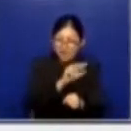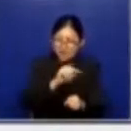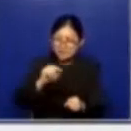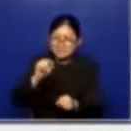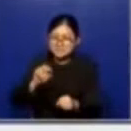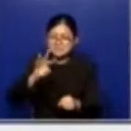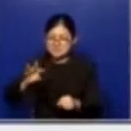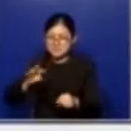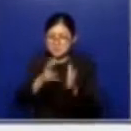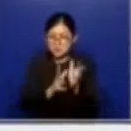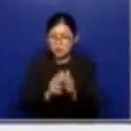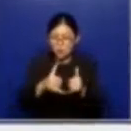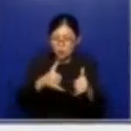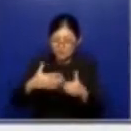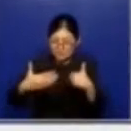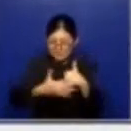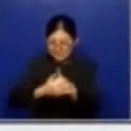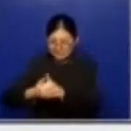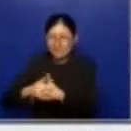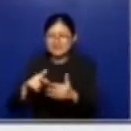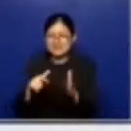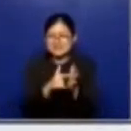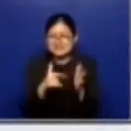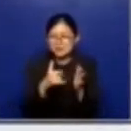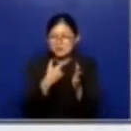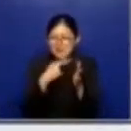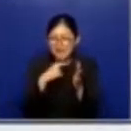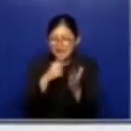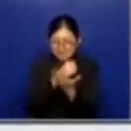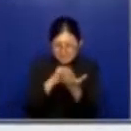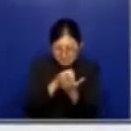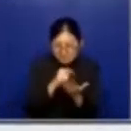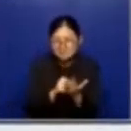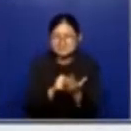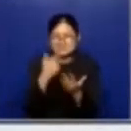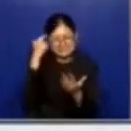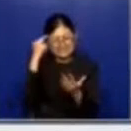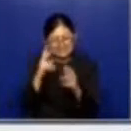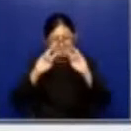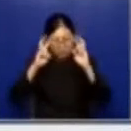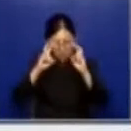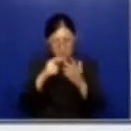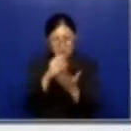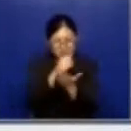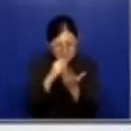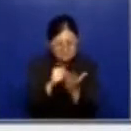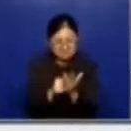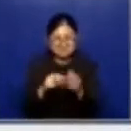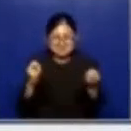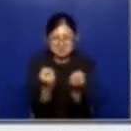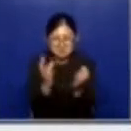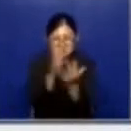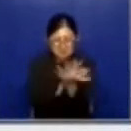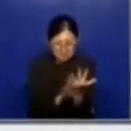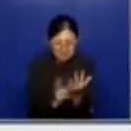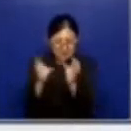24ปีนี่ต้องยอมรับความจริงท่านประธานว่าปัญหาเสพติดนะเข้าขั้นวิกฤตทั้งที่เป็นวาระแห่งชาติของรัฐบาล